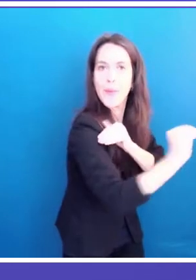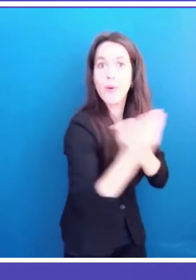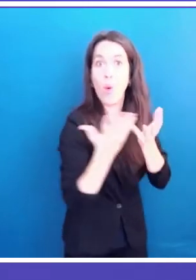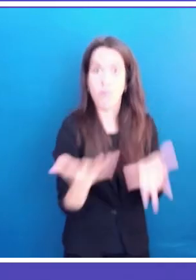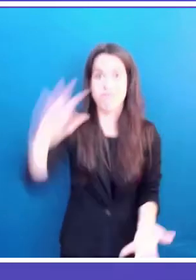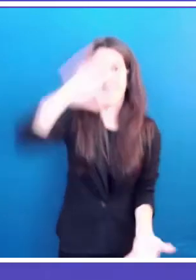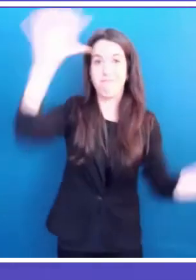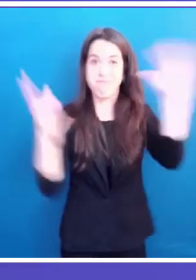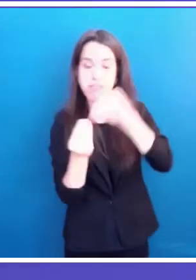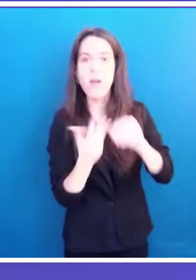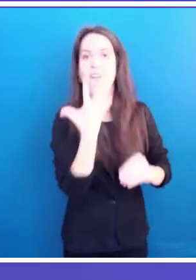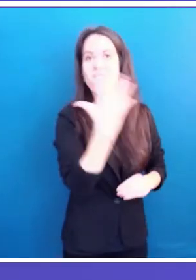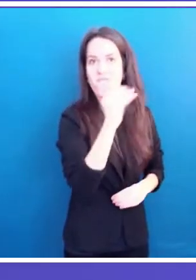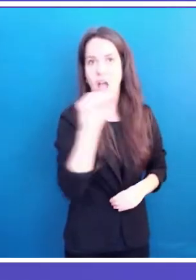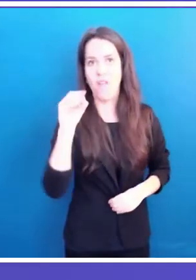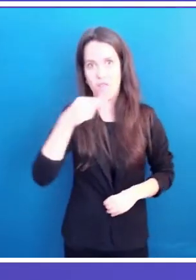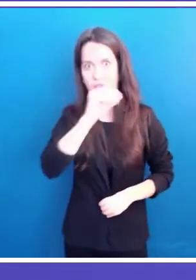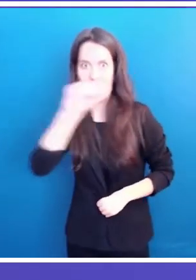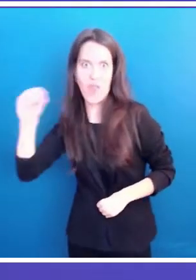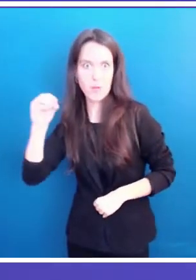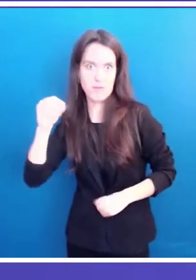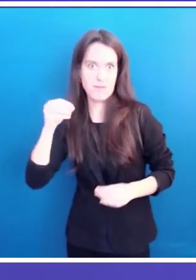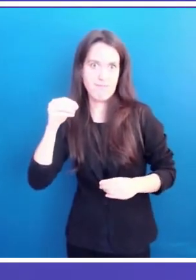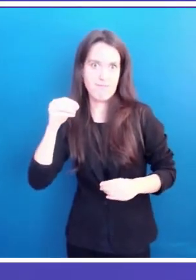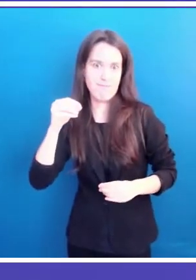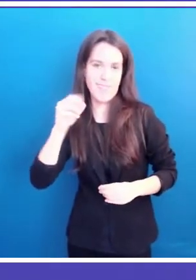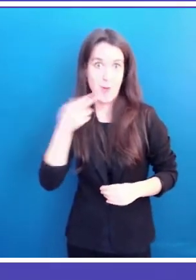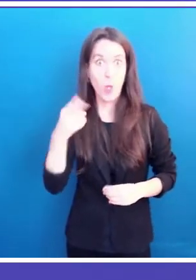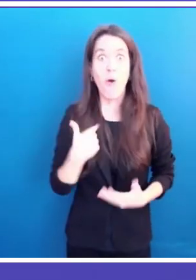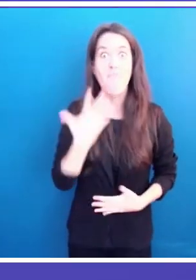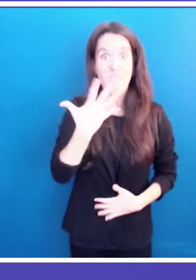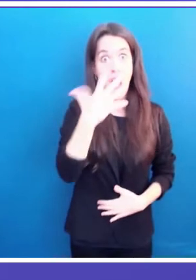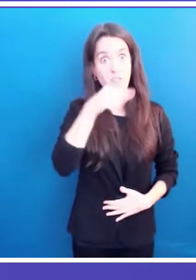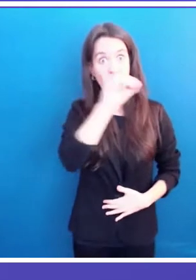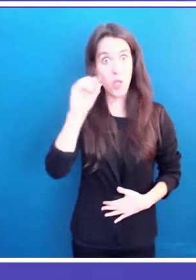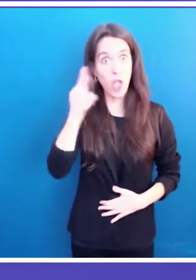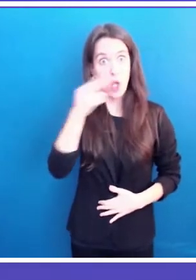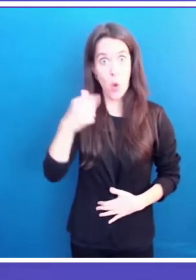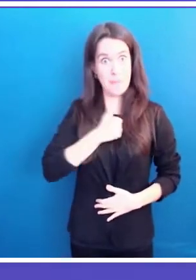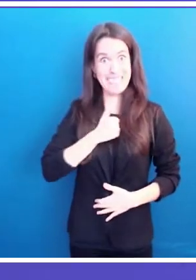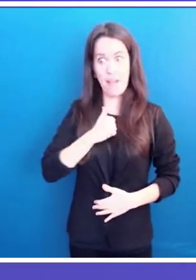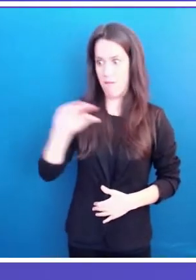في الملاجئ المناطقية. وزعنا المساعدات